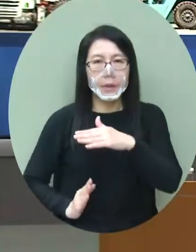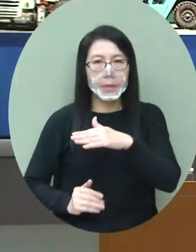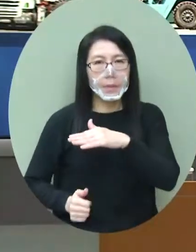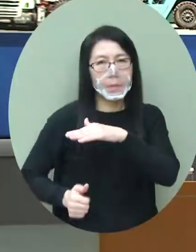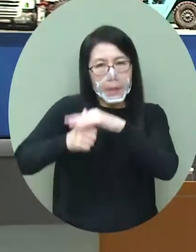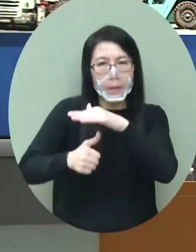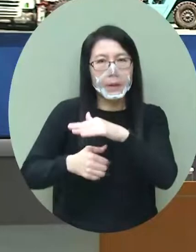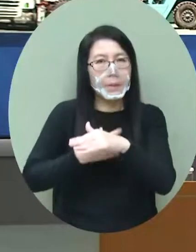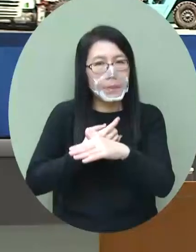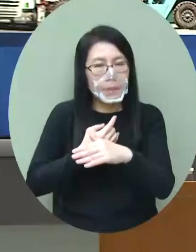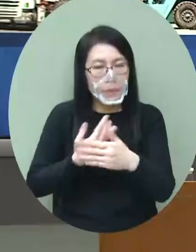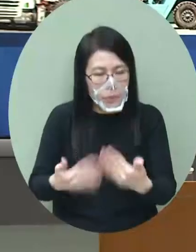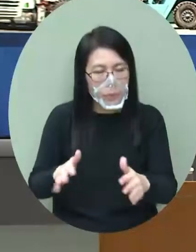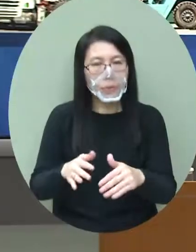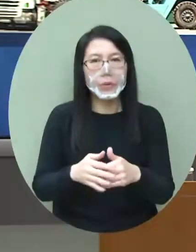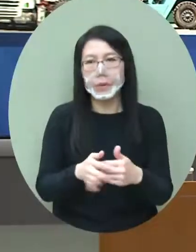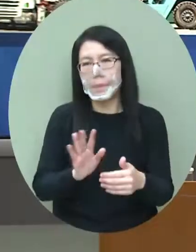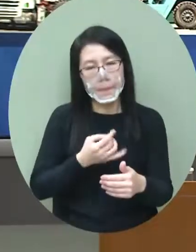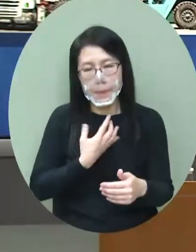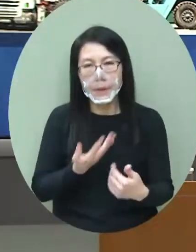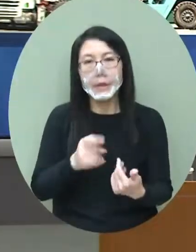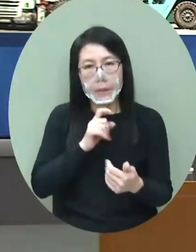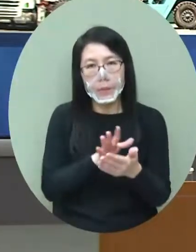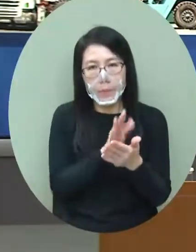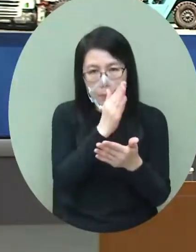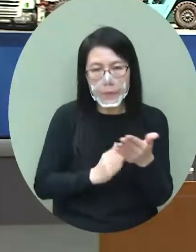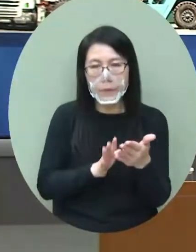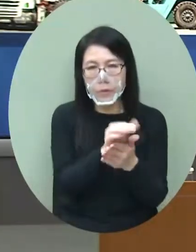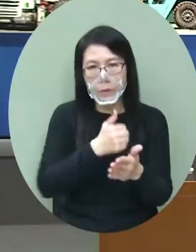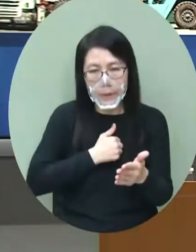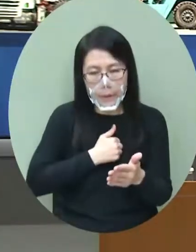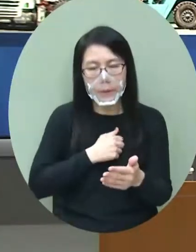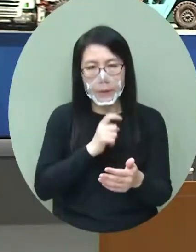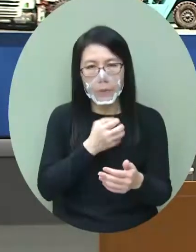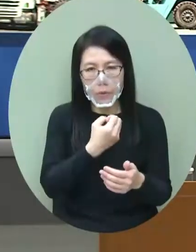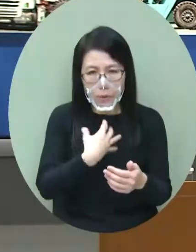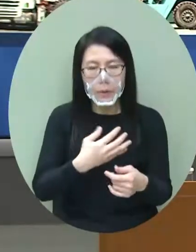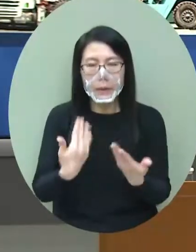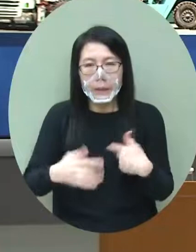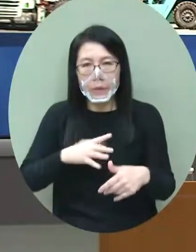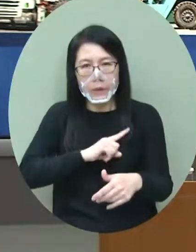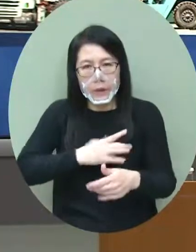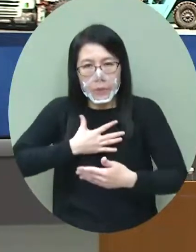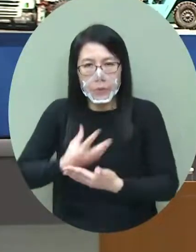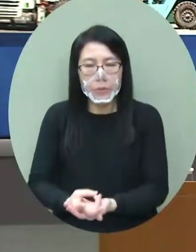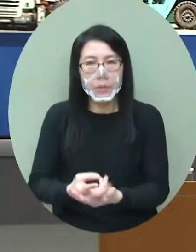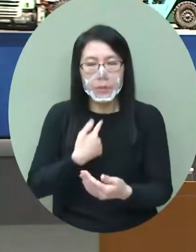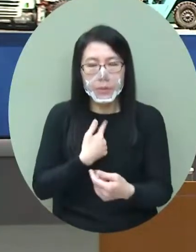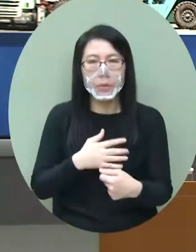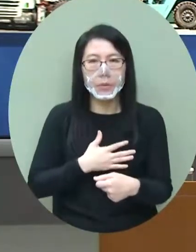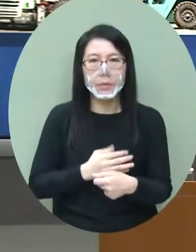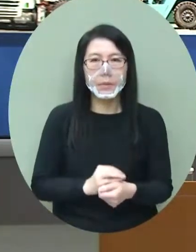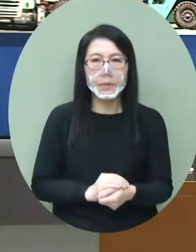峰。有些专家呢就说我们已经到了一个拐点，可是呢，我还是宁愿采取一个比较审慎的做法。我们